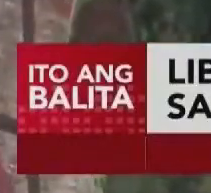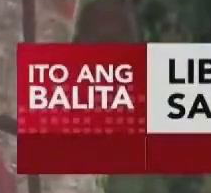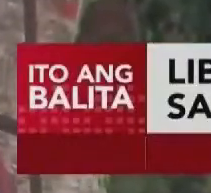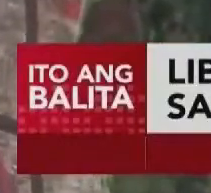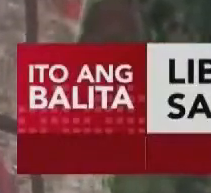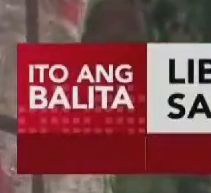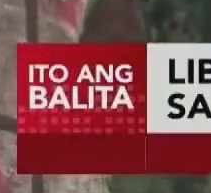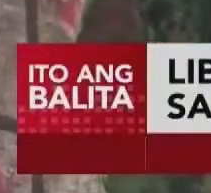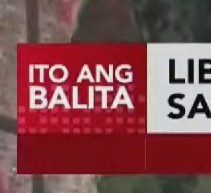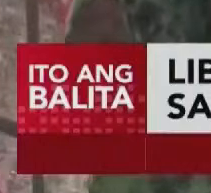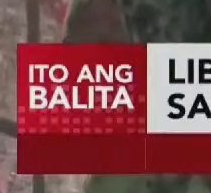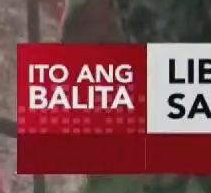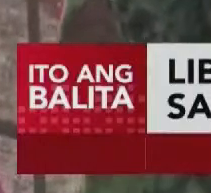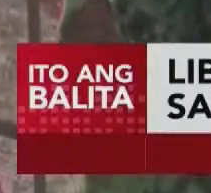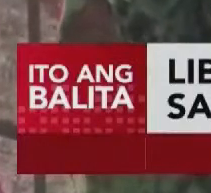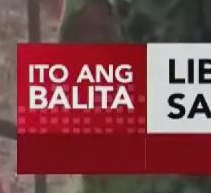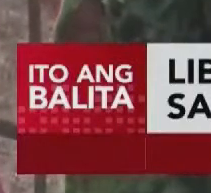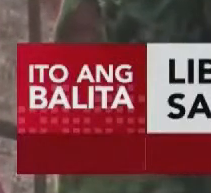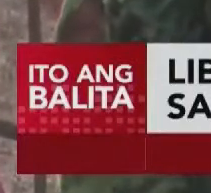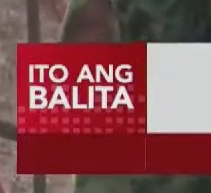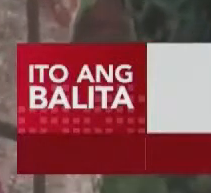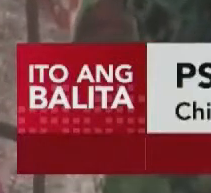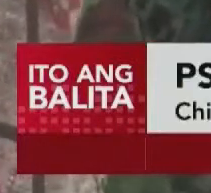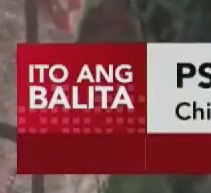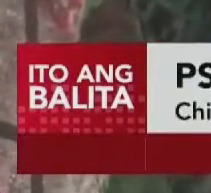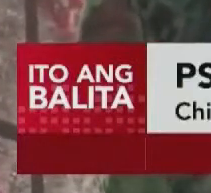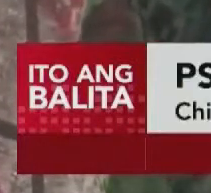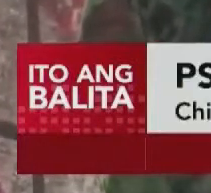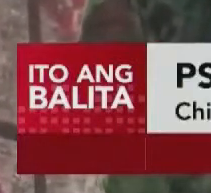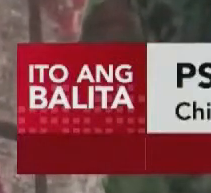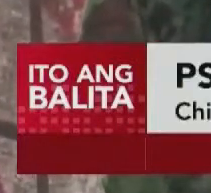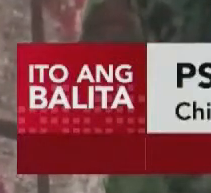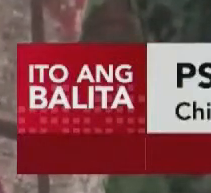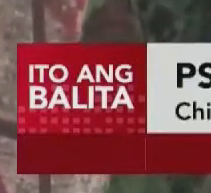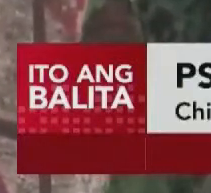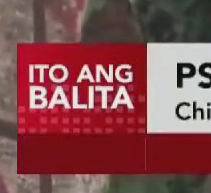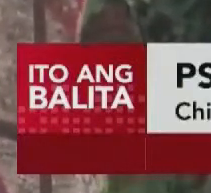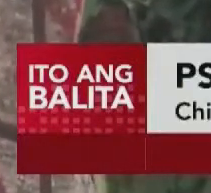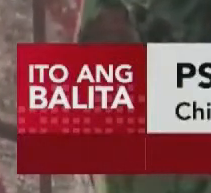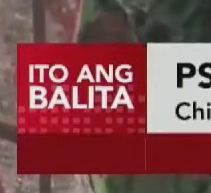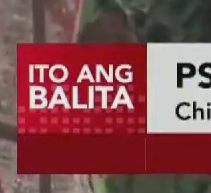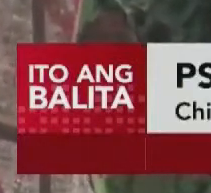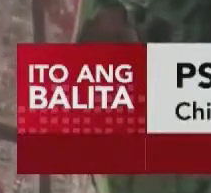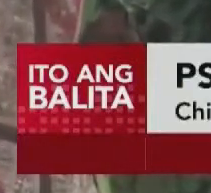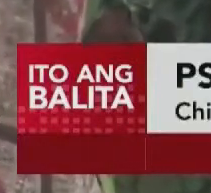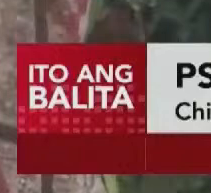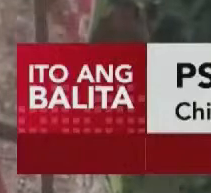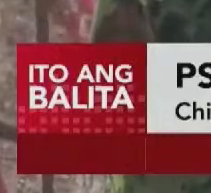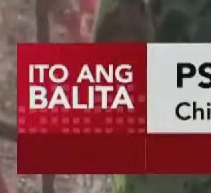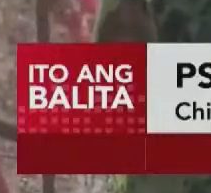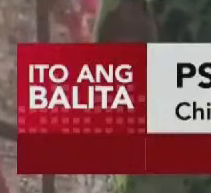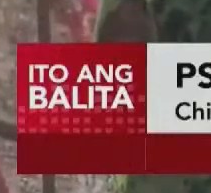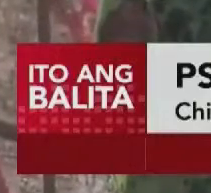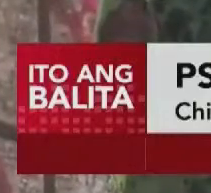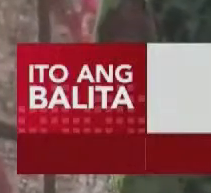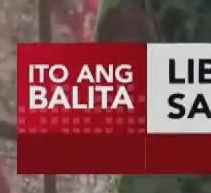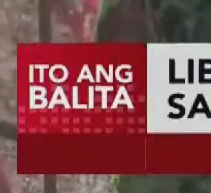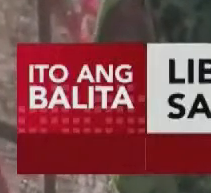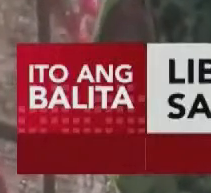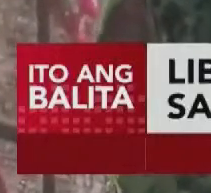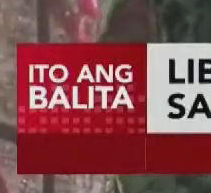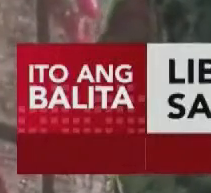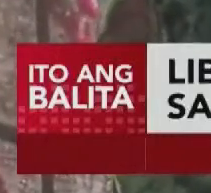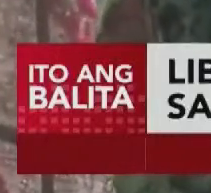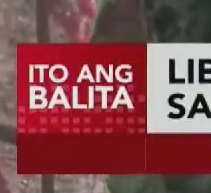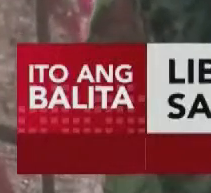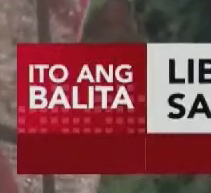Pinatutuwa po kami kasi hindi po namin nakalain na ganyan pong kapilis tumugon ng MCGI sa aming panawagan na mapili po ang aming lugar